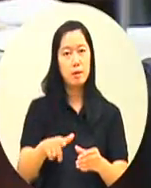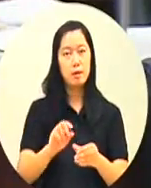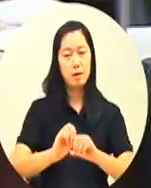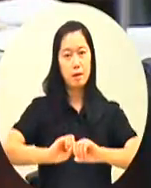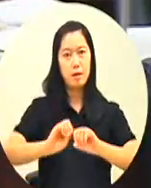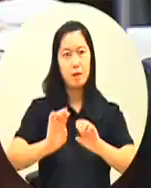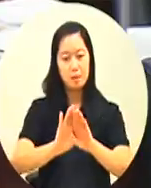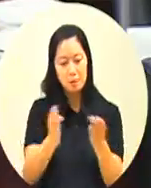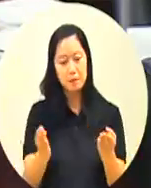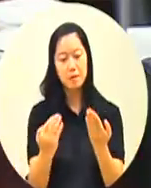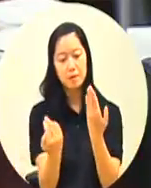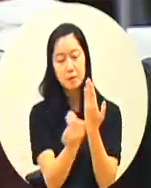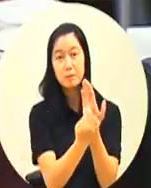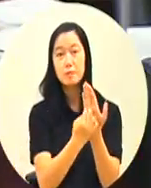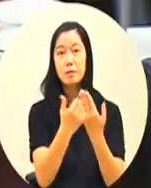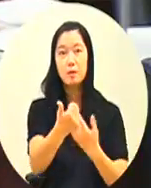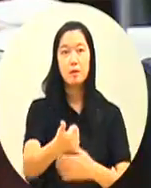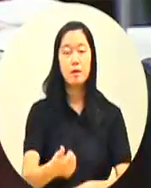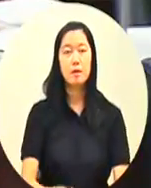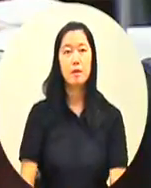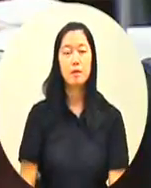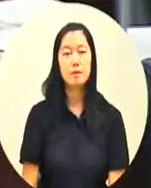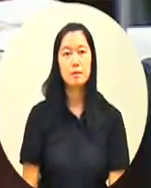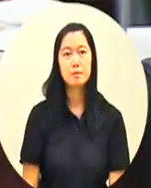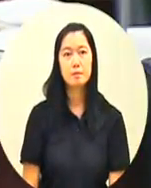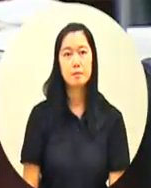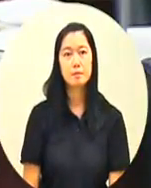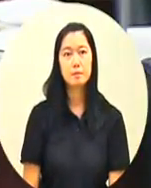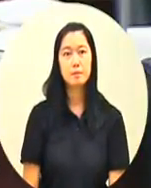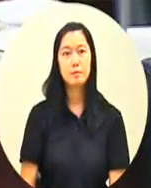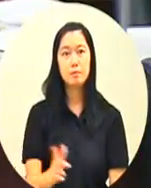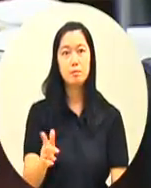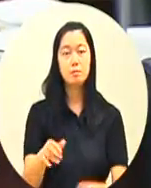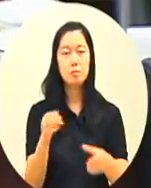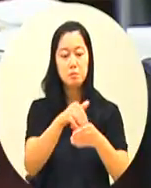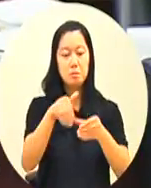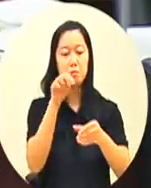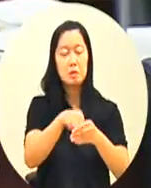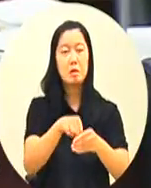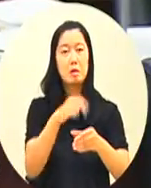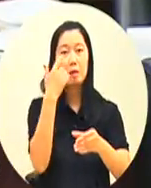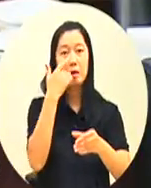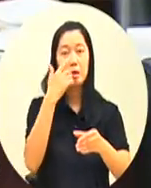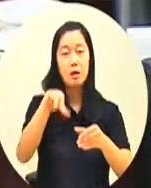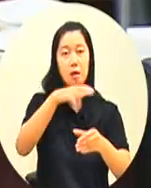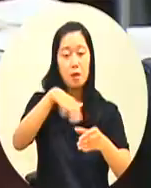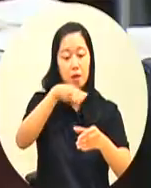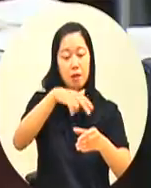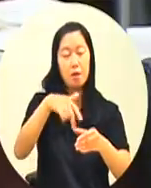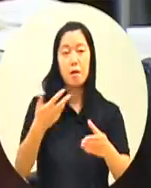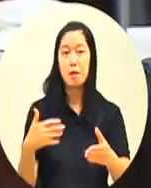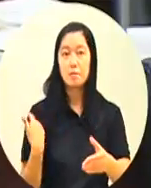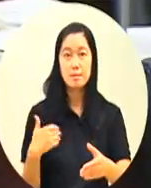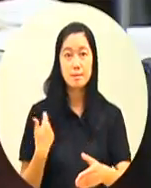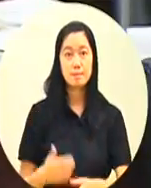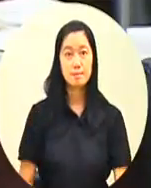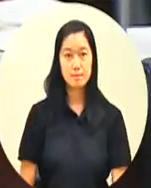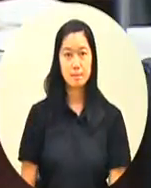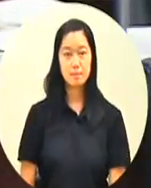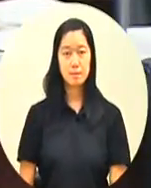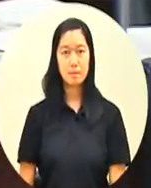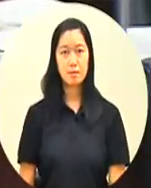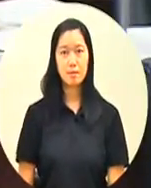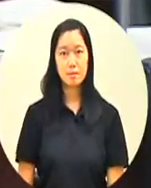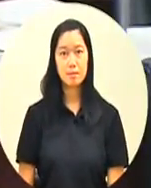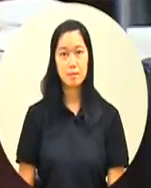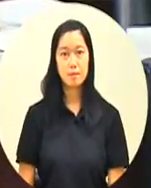说，那个自用住宅的申请要怎么办？然后他其实也没有看到信封内页有这样子的东西哦。其实这个东西